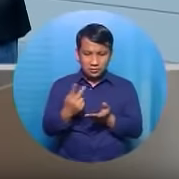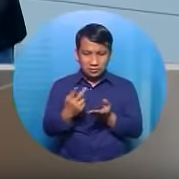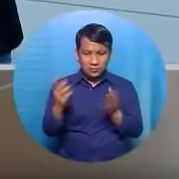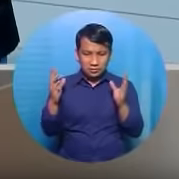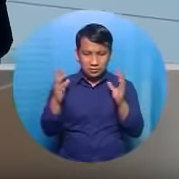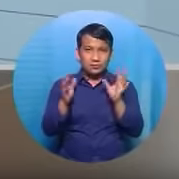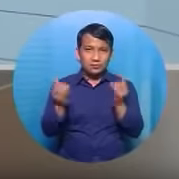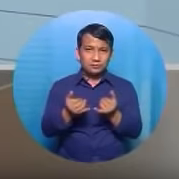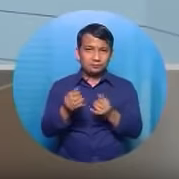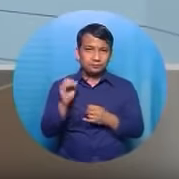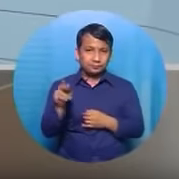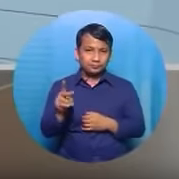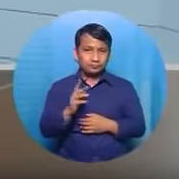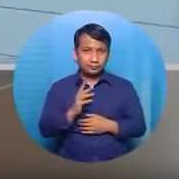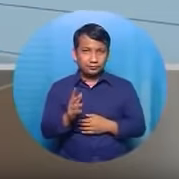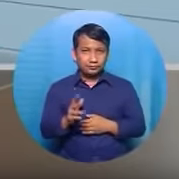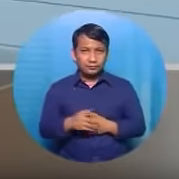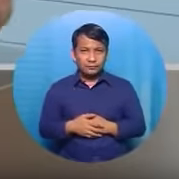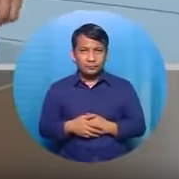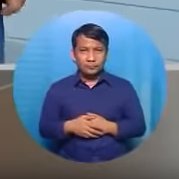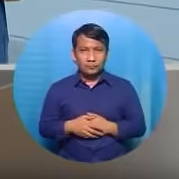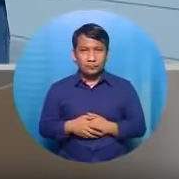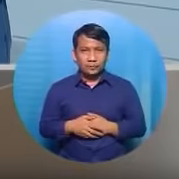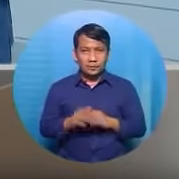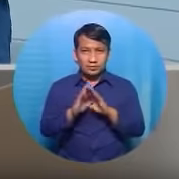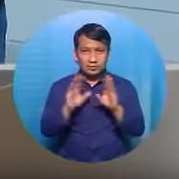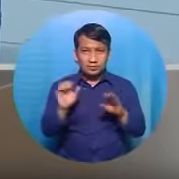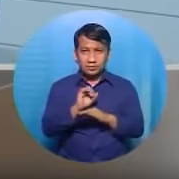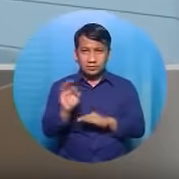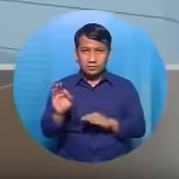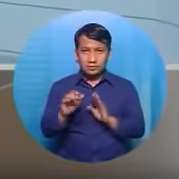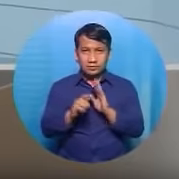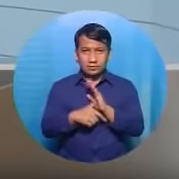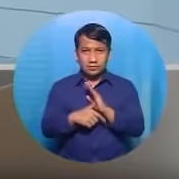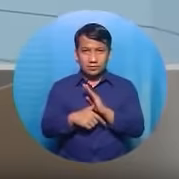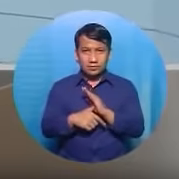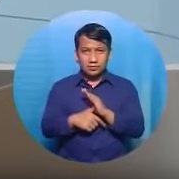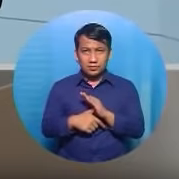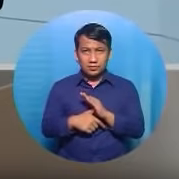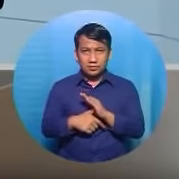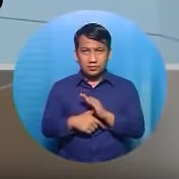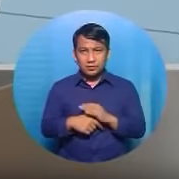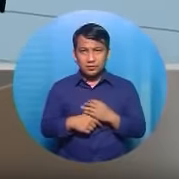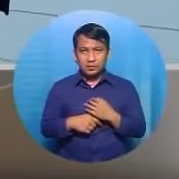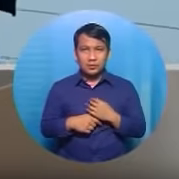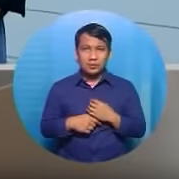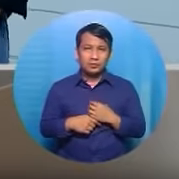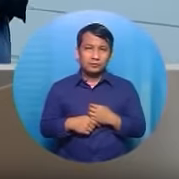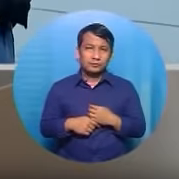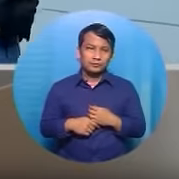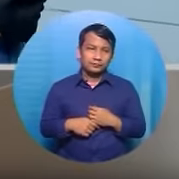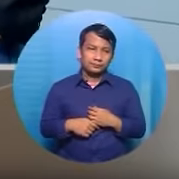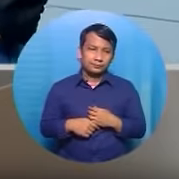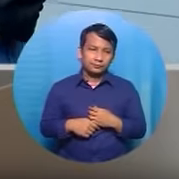kay barangay, okay? Yes, sir. Yes, sir. Okay, sige po. Ma'am, huwag niyo ibabang telepono ng Mary Joy at Corporal. Sir.